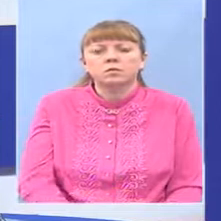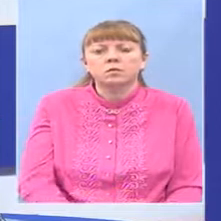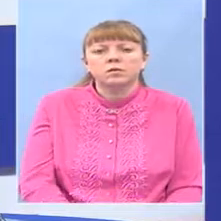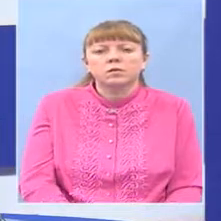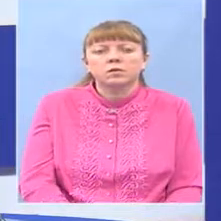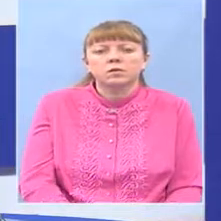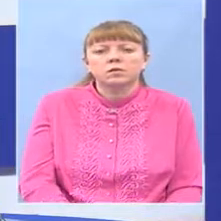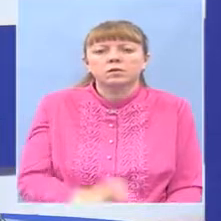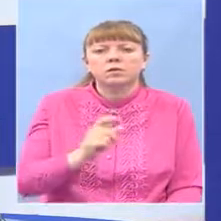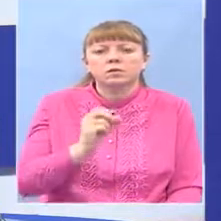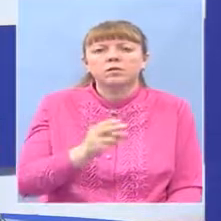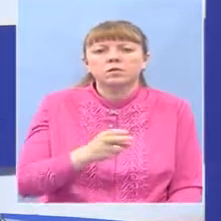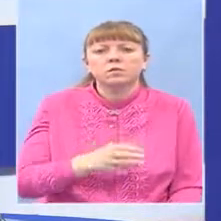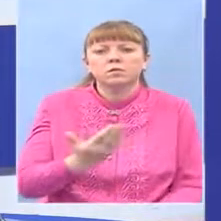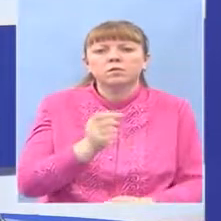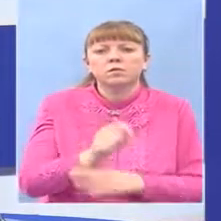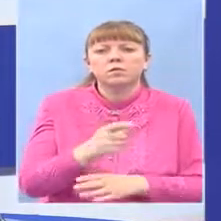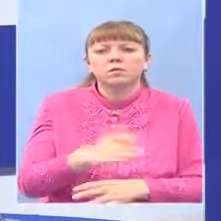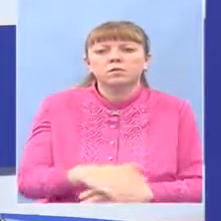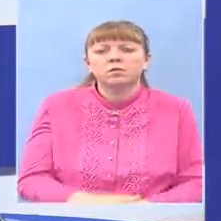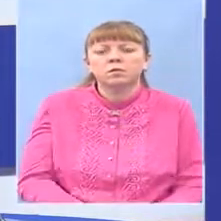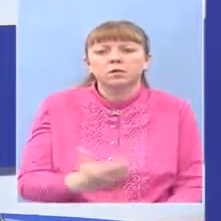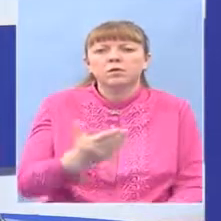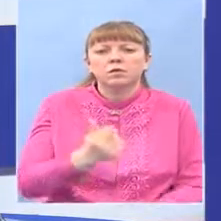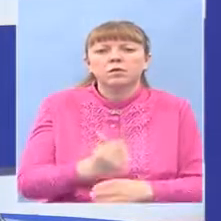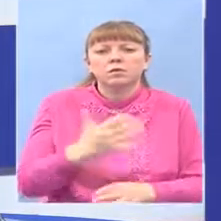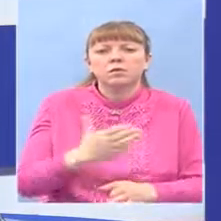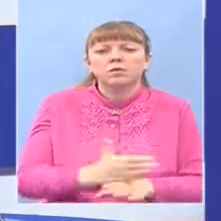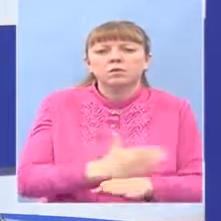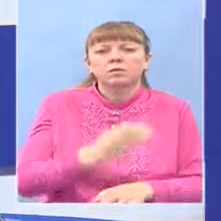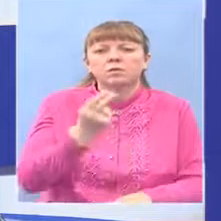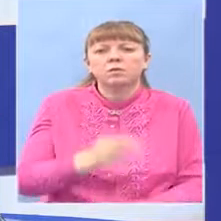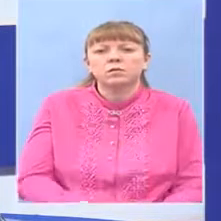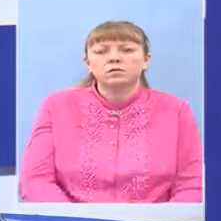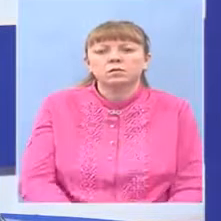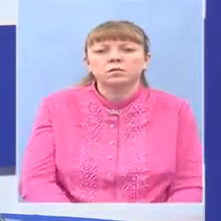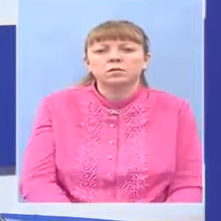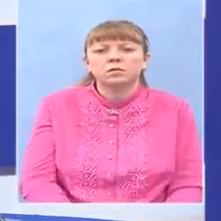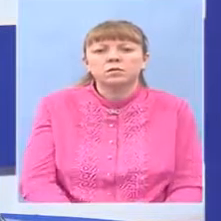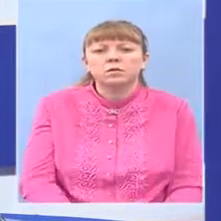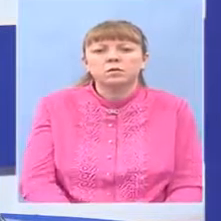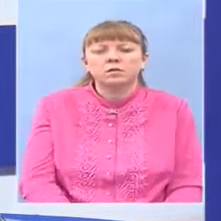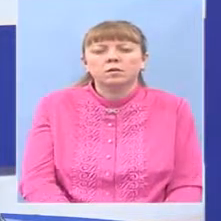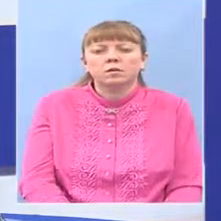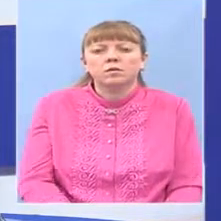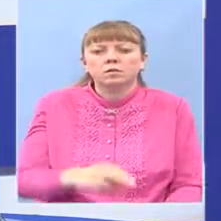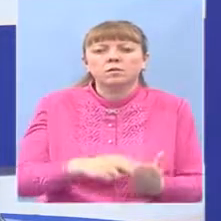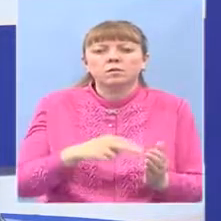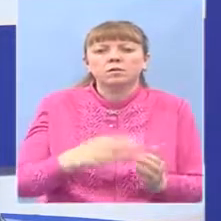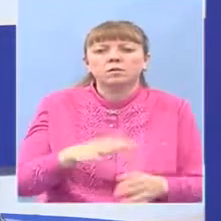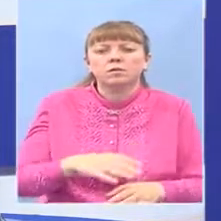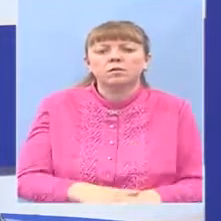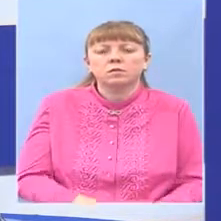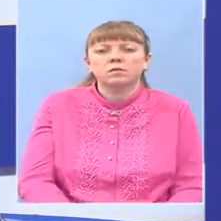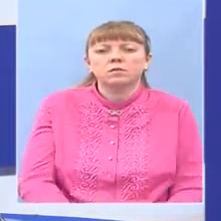мониторить. Потому что, ну, как мы выяснили, заказчик, ему главное распределить бюджет, как бы он вот в этом плане, как бы его